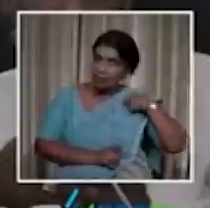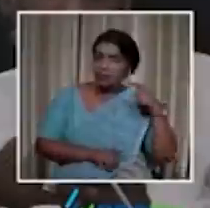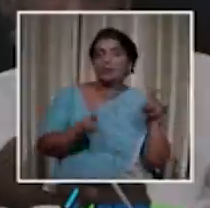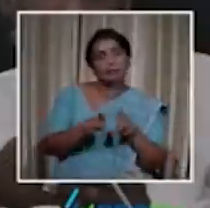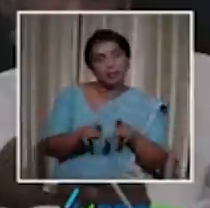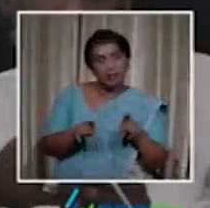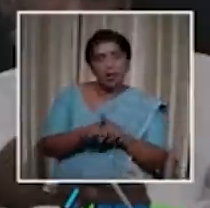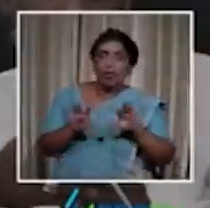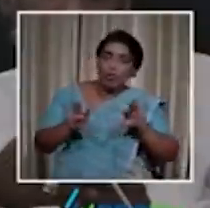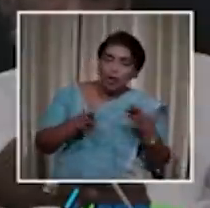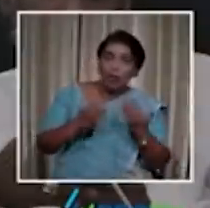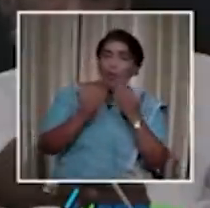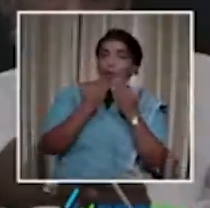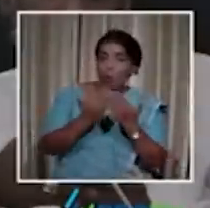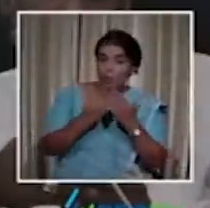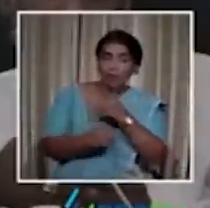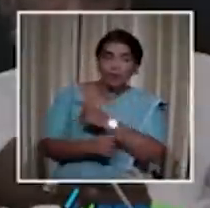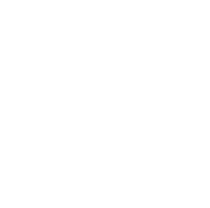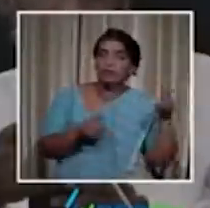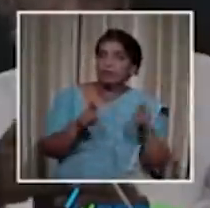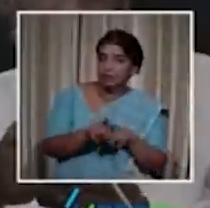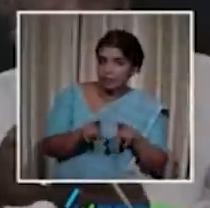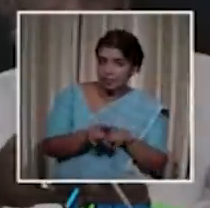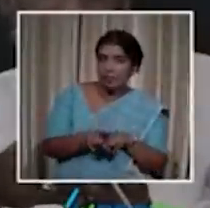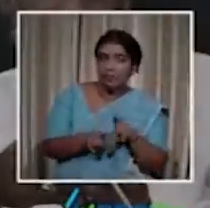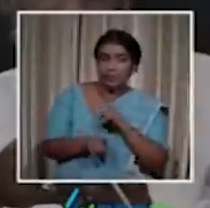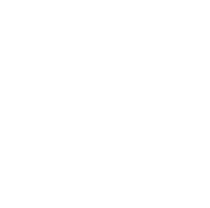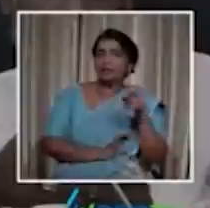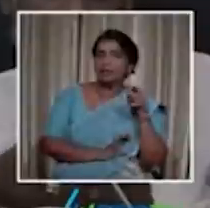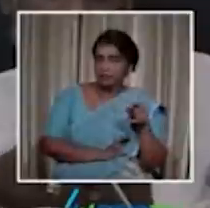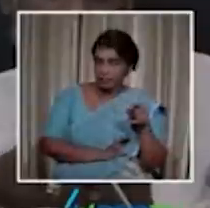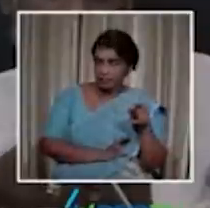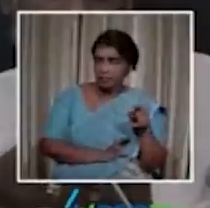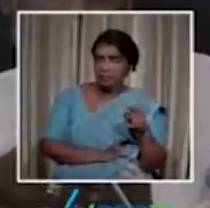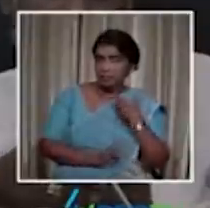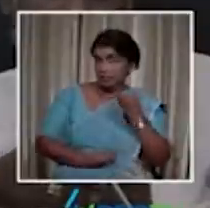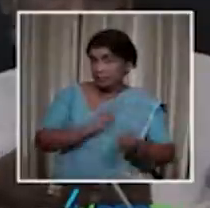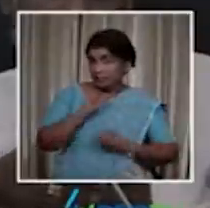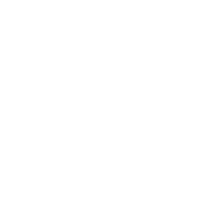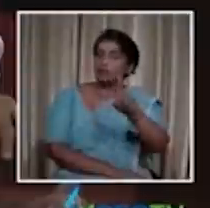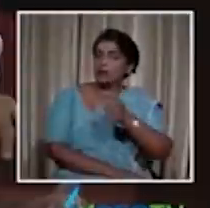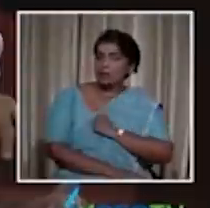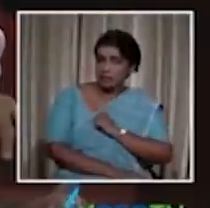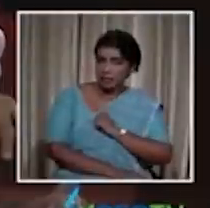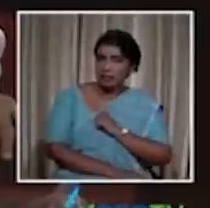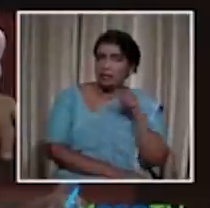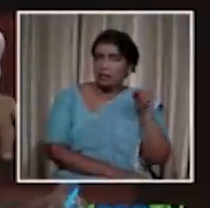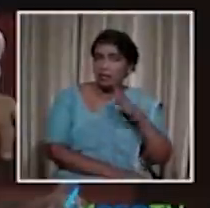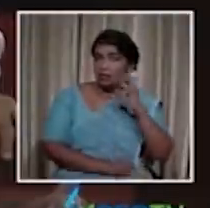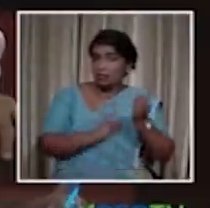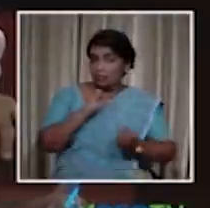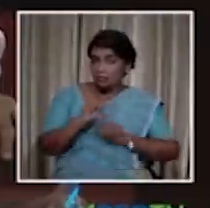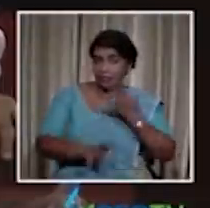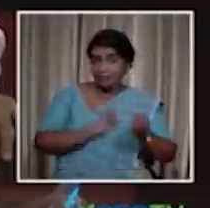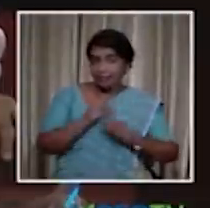පරිදි ඕනෑම උපදේශයක් කතානායකතුමාට ගත හැකි කියලා. කටවරද්ද ගන්න එපා. ආවේගයට කටවරද්ද ගන්න එපා. මේ ආවේගශීලීව